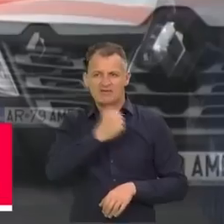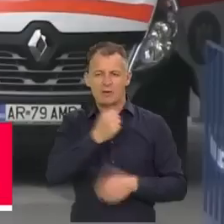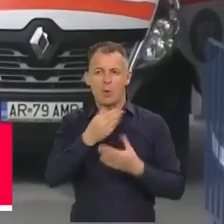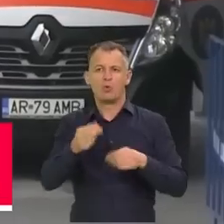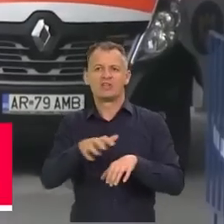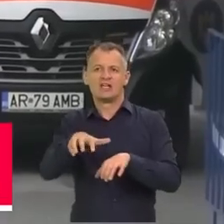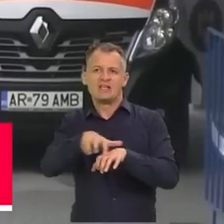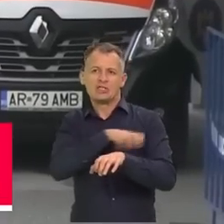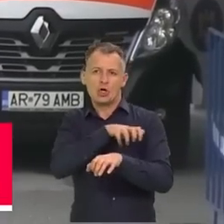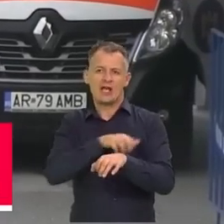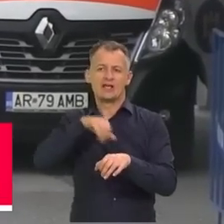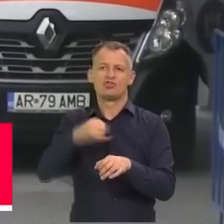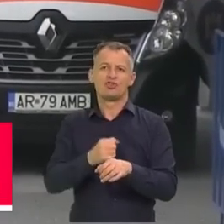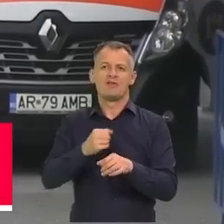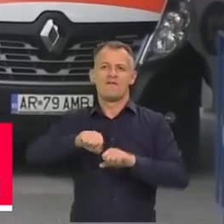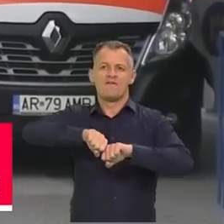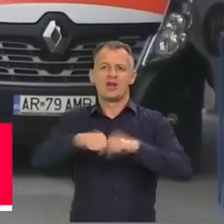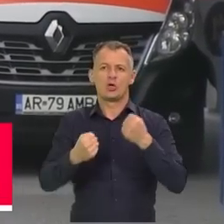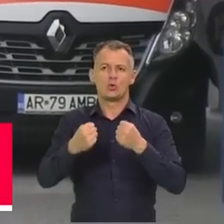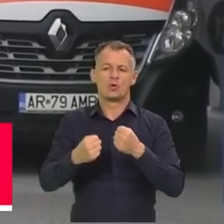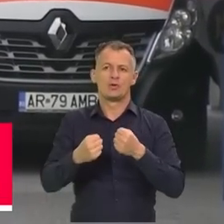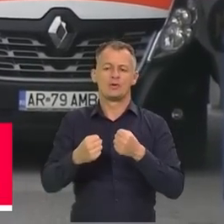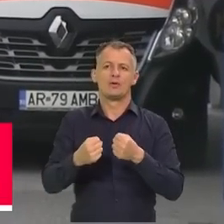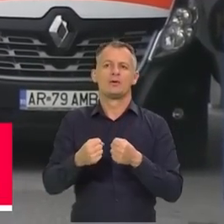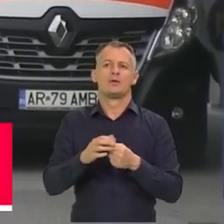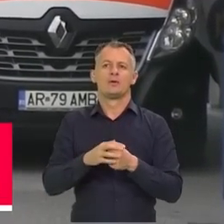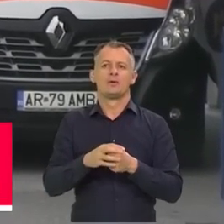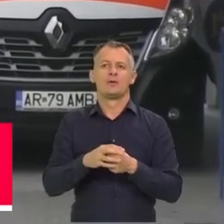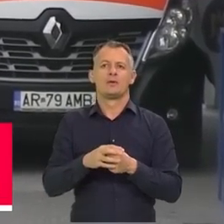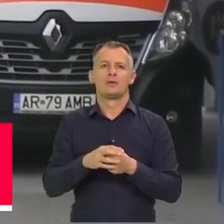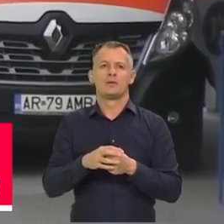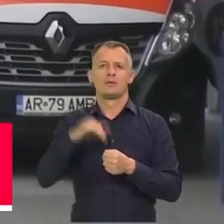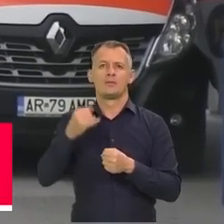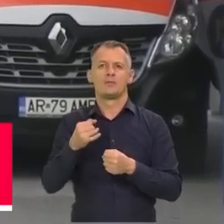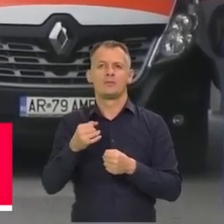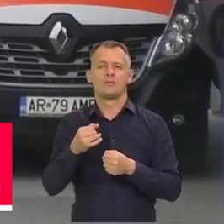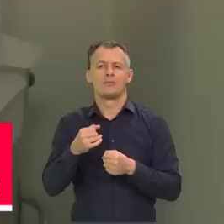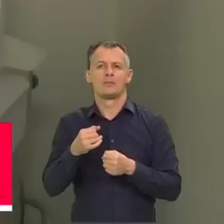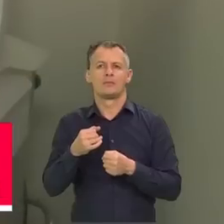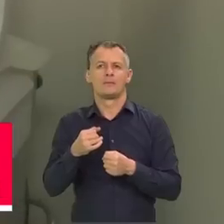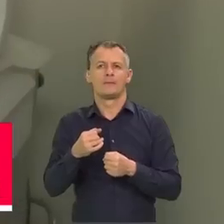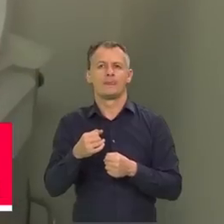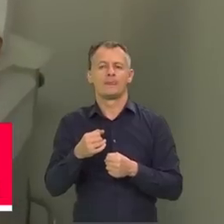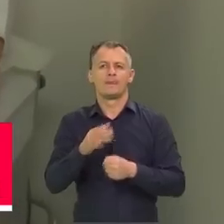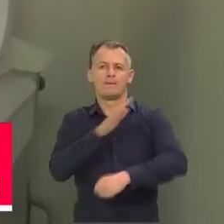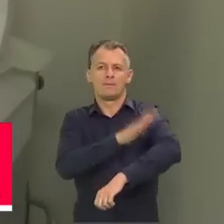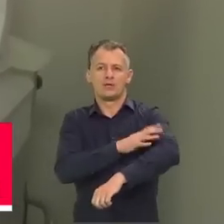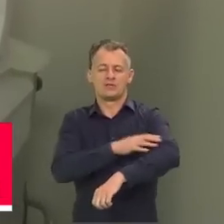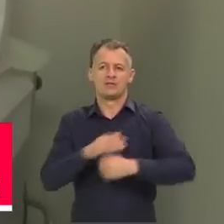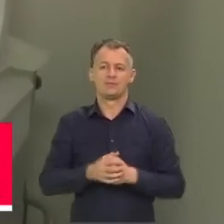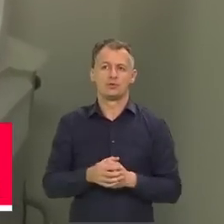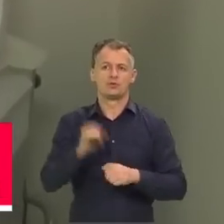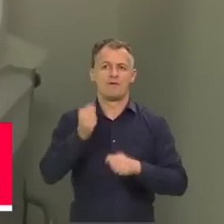escoriații și fracturi la membru superior stâng în momentul de față. Au fost